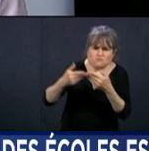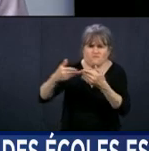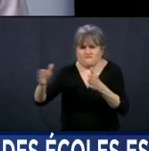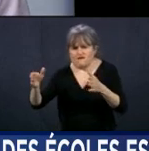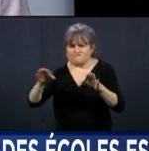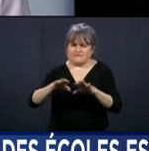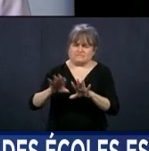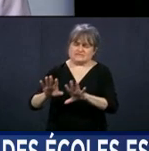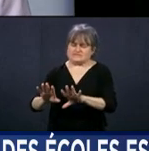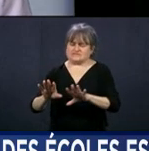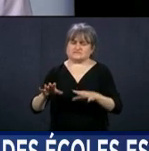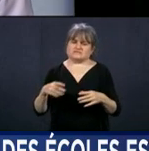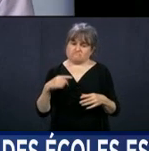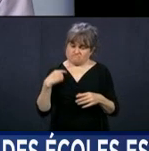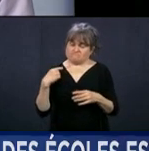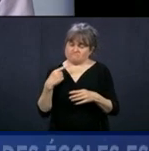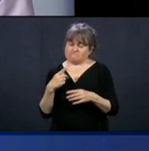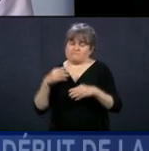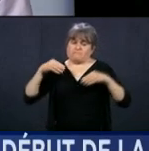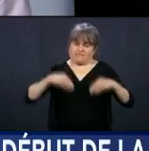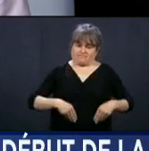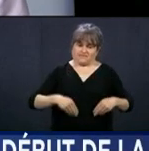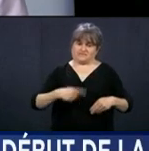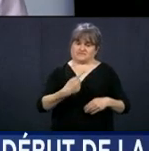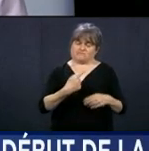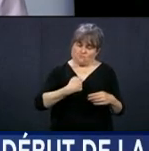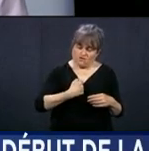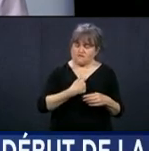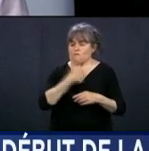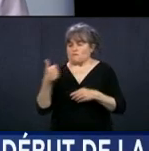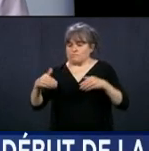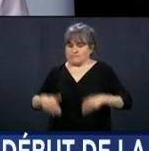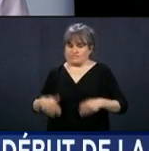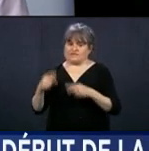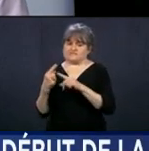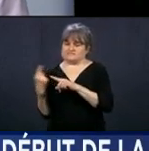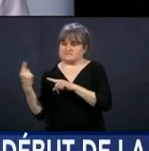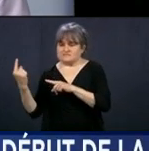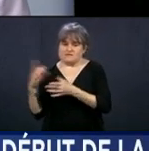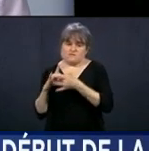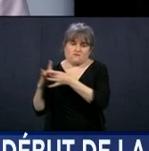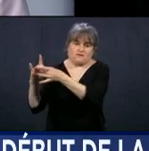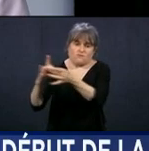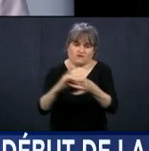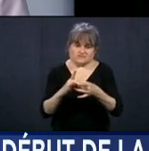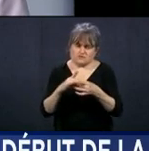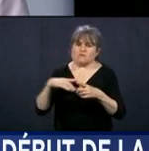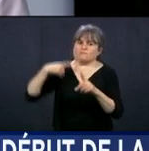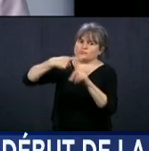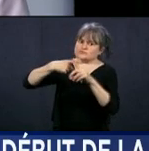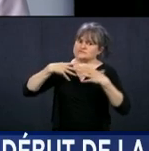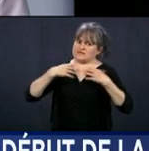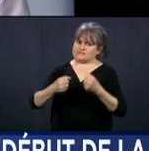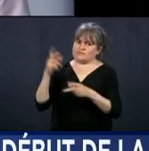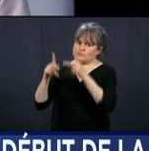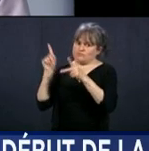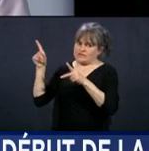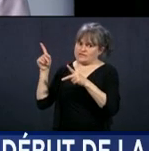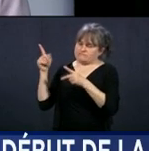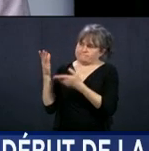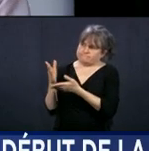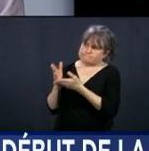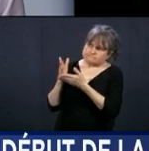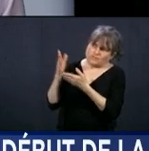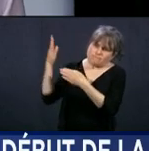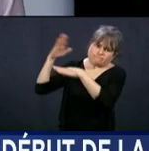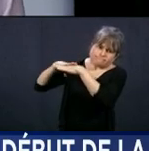bien, tous les ministres concernés, toujours en collaboration avec la santé publique. C'est important de le dire. Ce ne sont pas des décisions